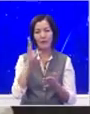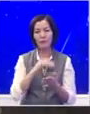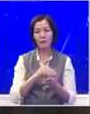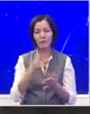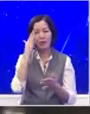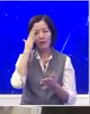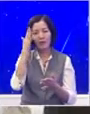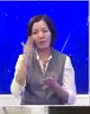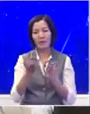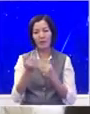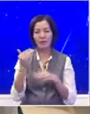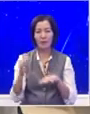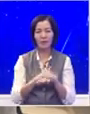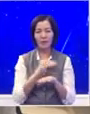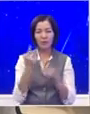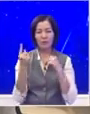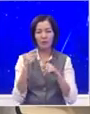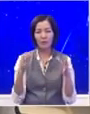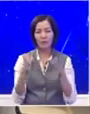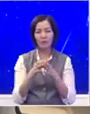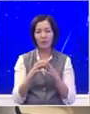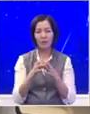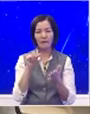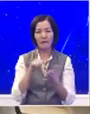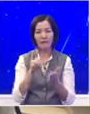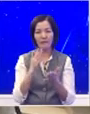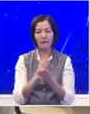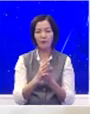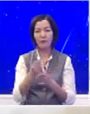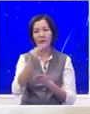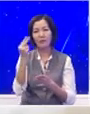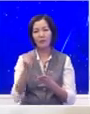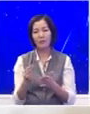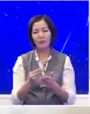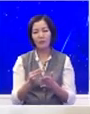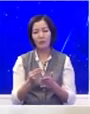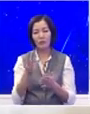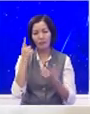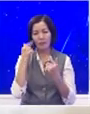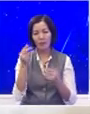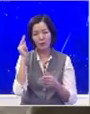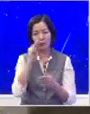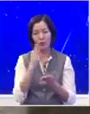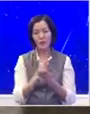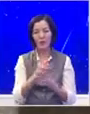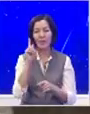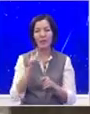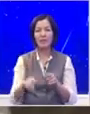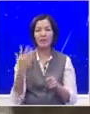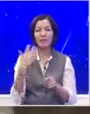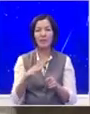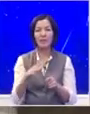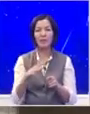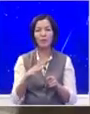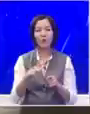байқап ата-анасы былтыр мейірім балалар шығармашылық орталығына берген. Қазір сурет салуға кәдімгідей төселіп қалды. Аз уақытта 50-ден астам